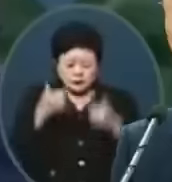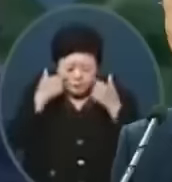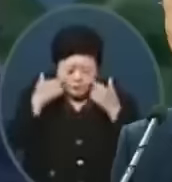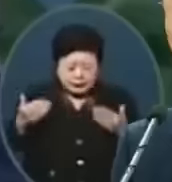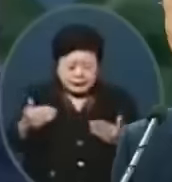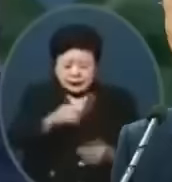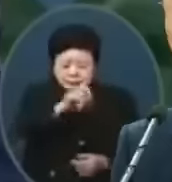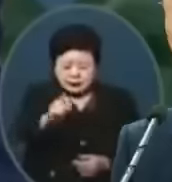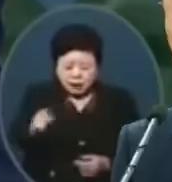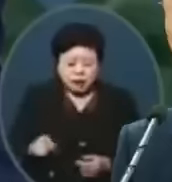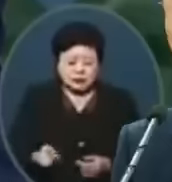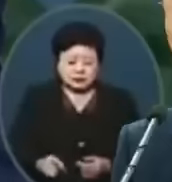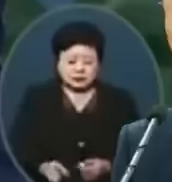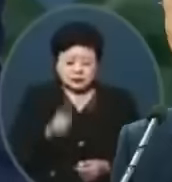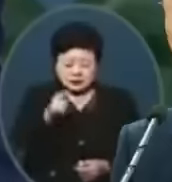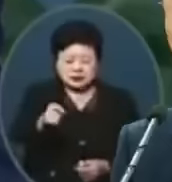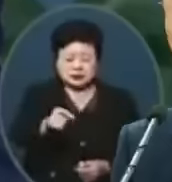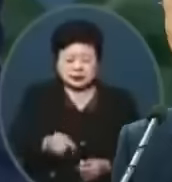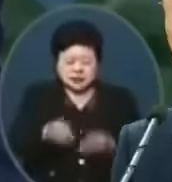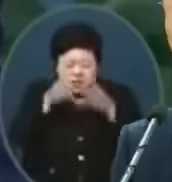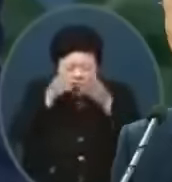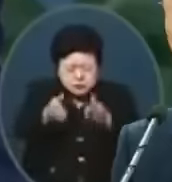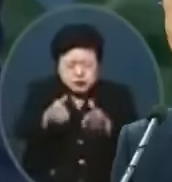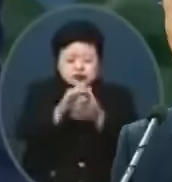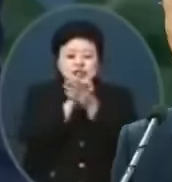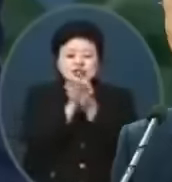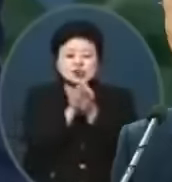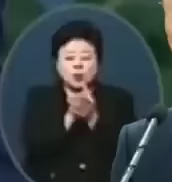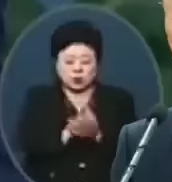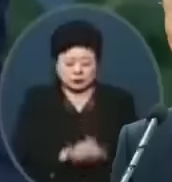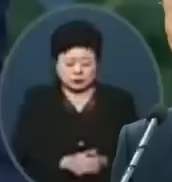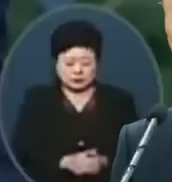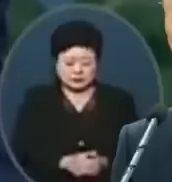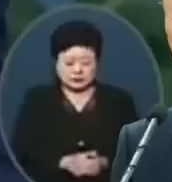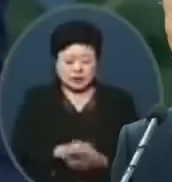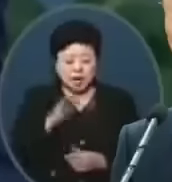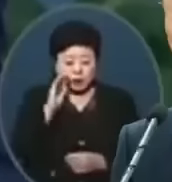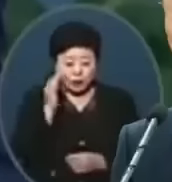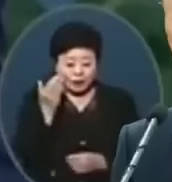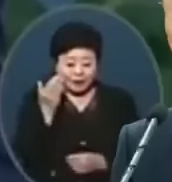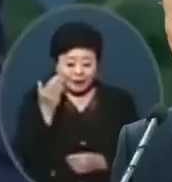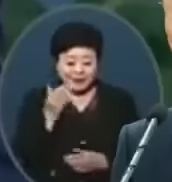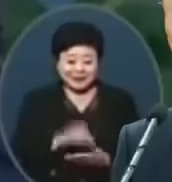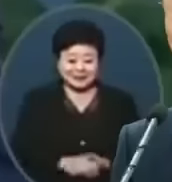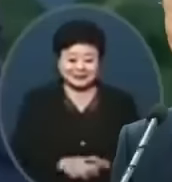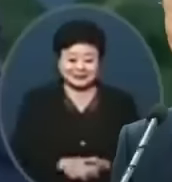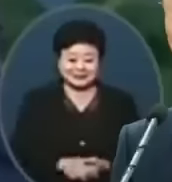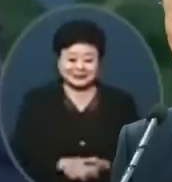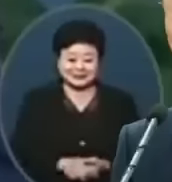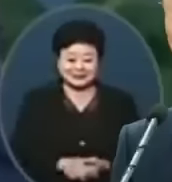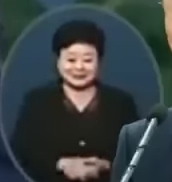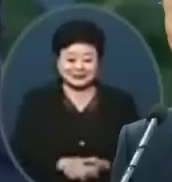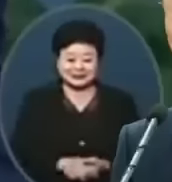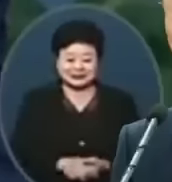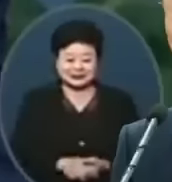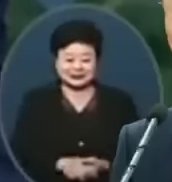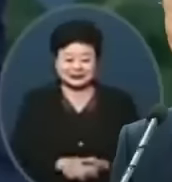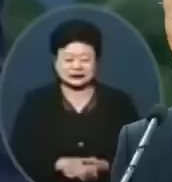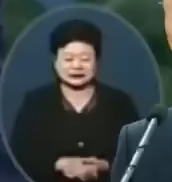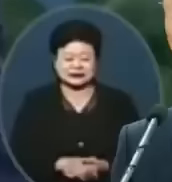다음에 그것에 집중해서 기도를 해야 되는 것입니다. 이것 했다가